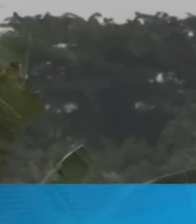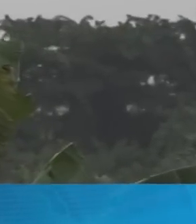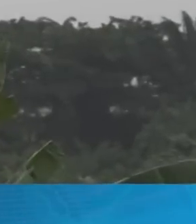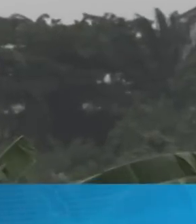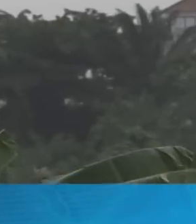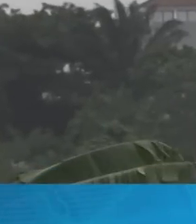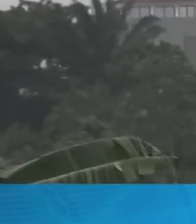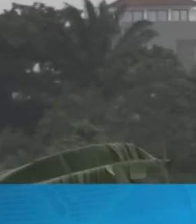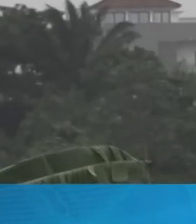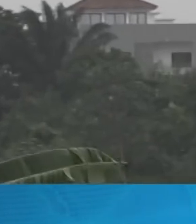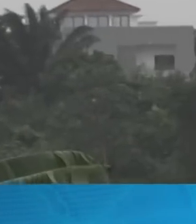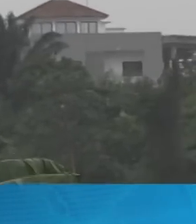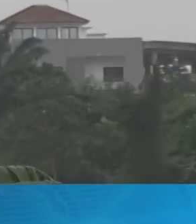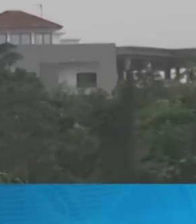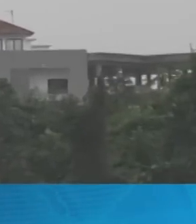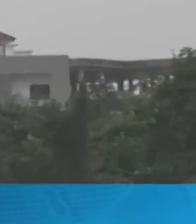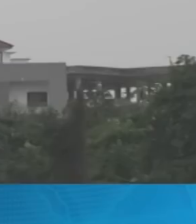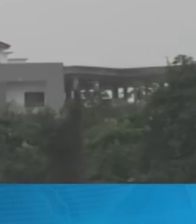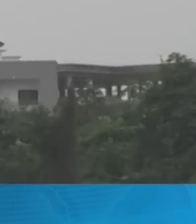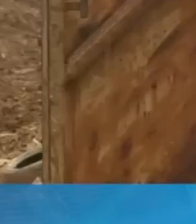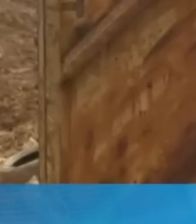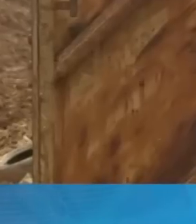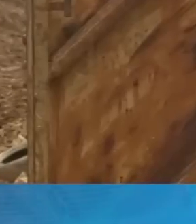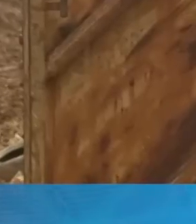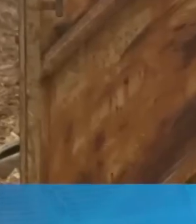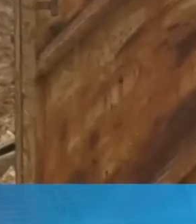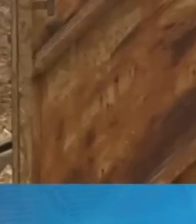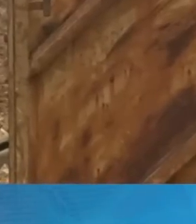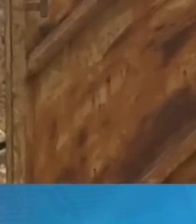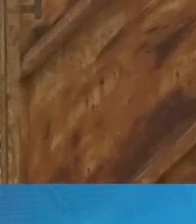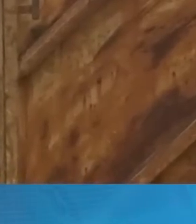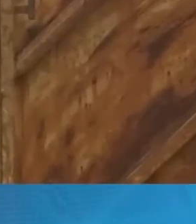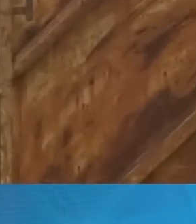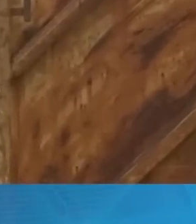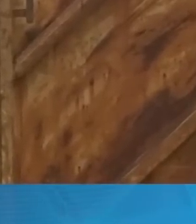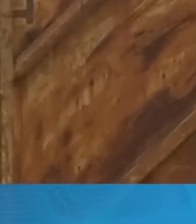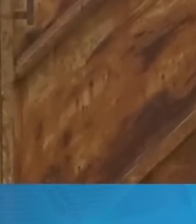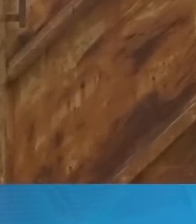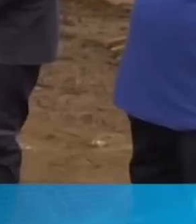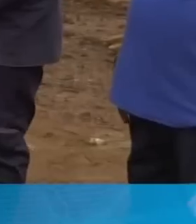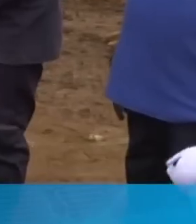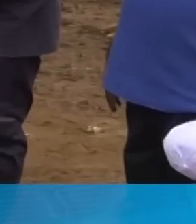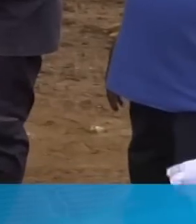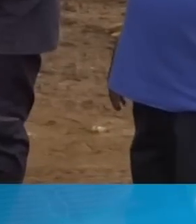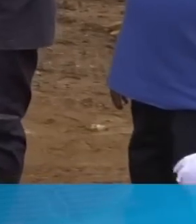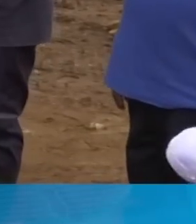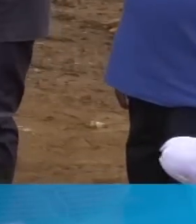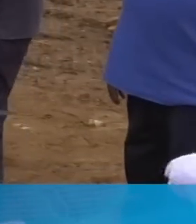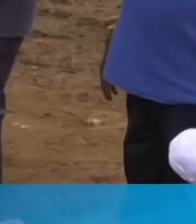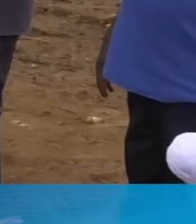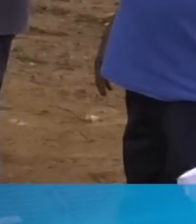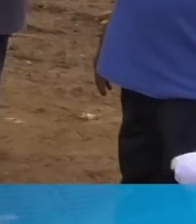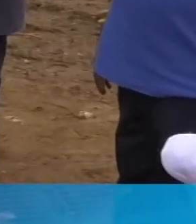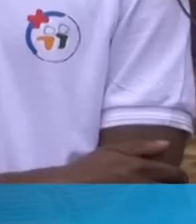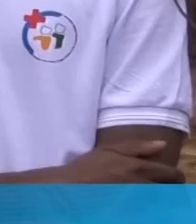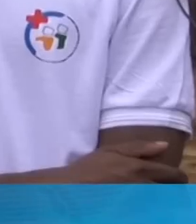sont enregistrés. Les autorités sanitaires organisent des séances de sensibilisation, invitant les populations à assainir les alentours